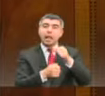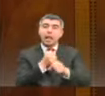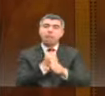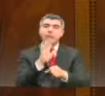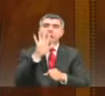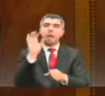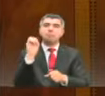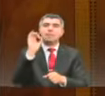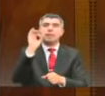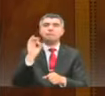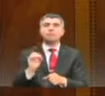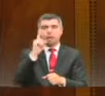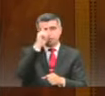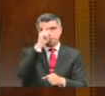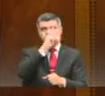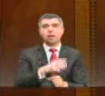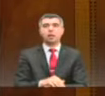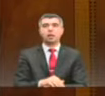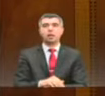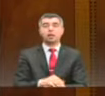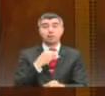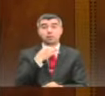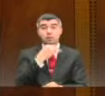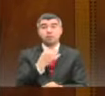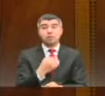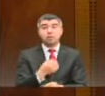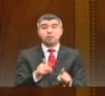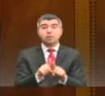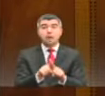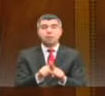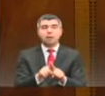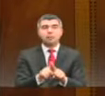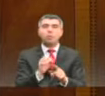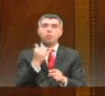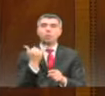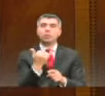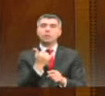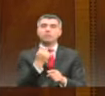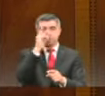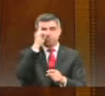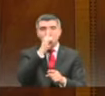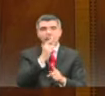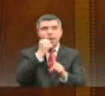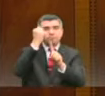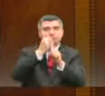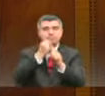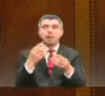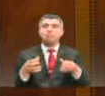50% إن شاء الله. هذه لا شك أنها أهداف طموحة ولكن إن شاء الله سنعمل على